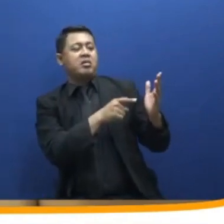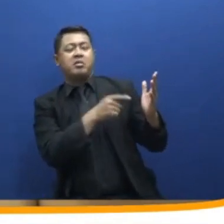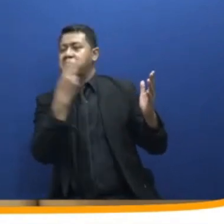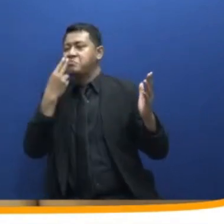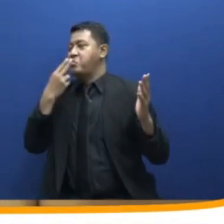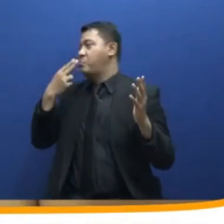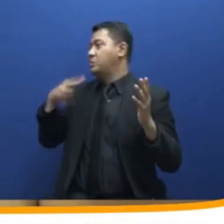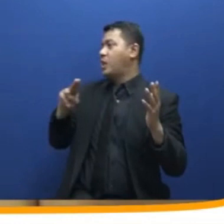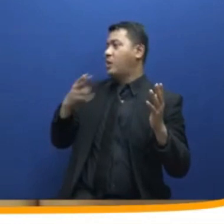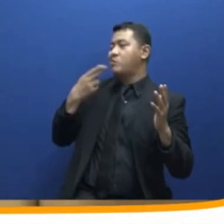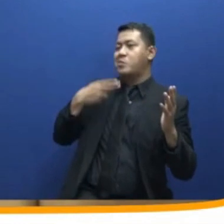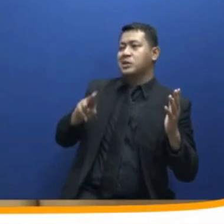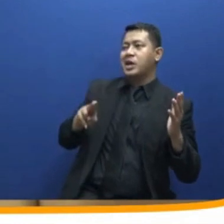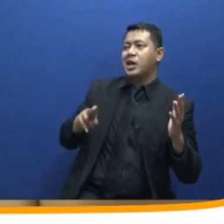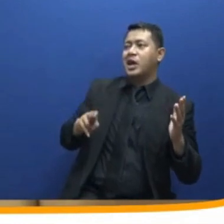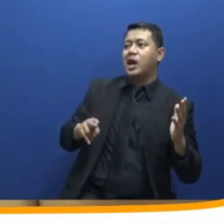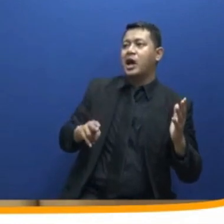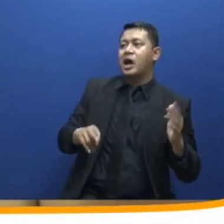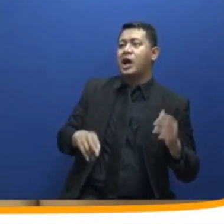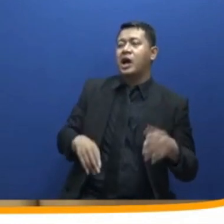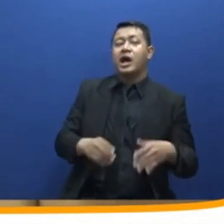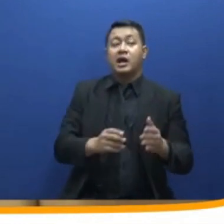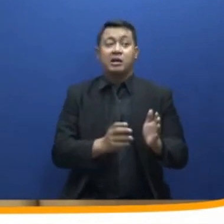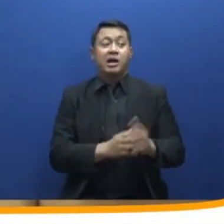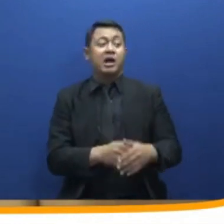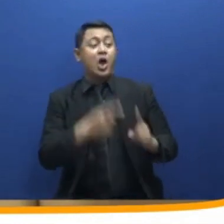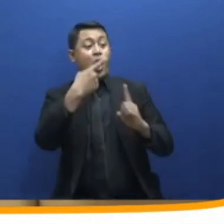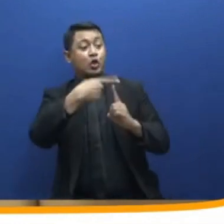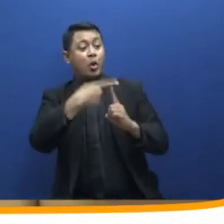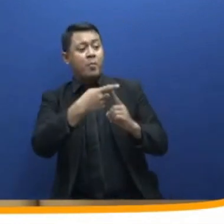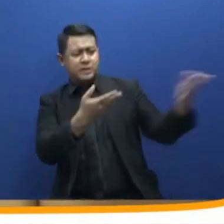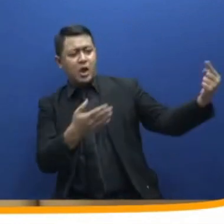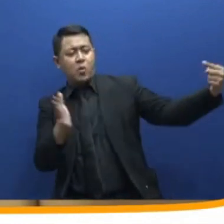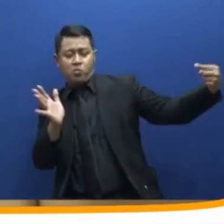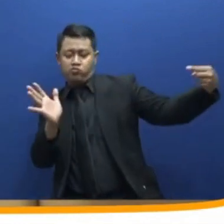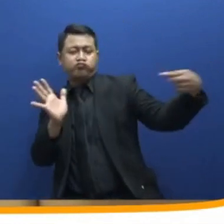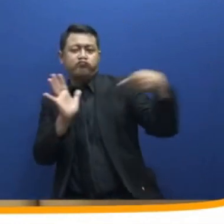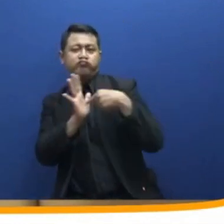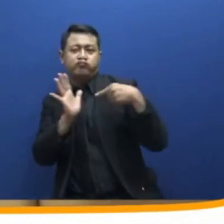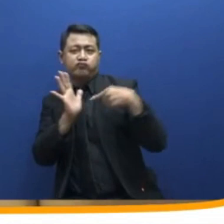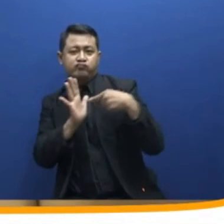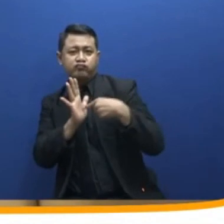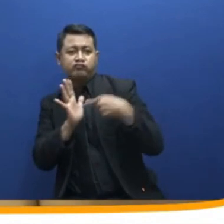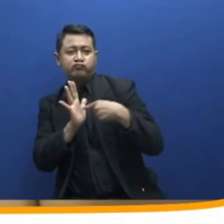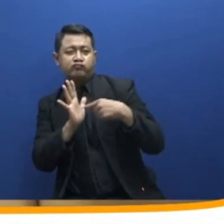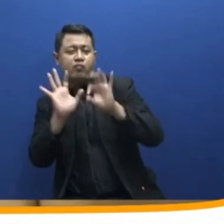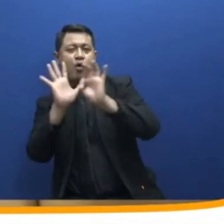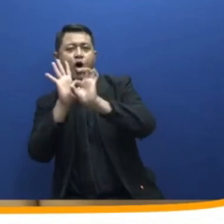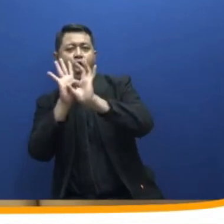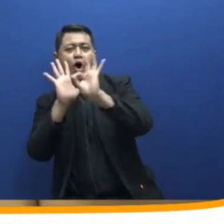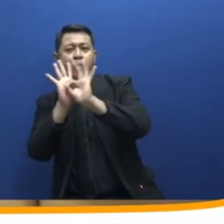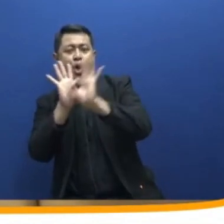belum percaya akhirnya Thomas diminta untuk menusukkan jarinya ke bekas-bekas luka maka